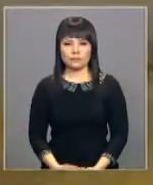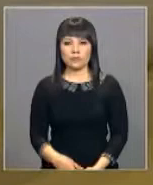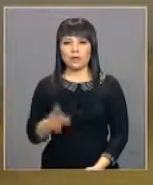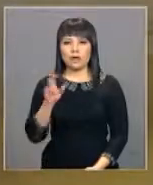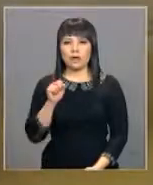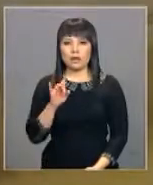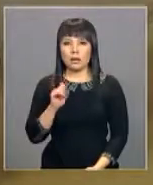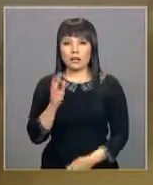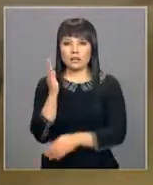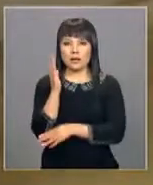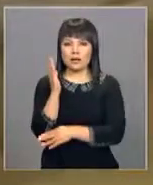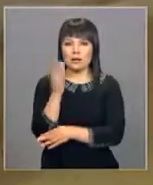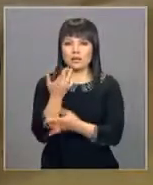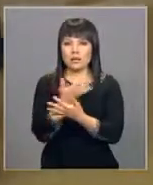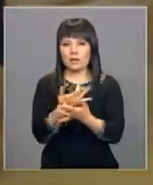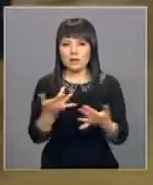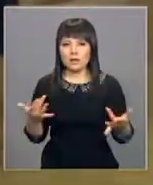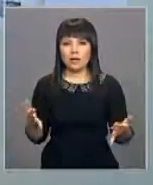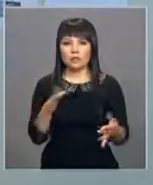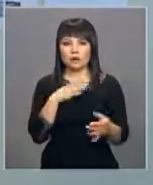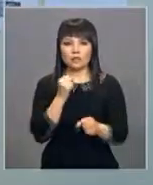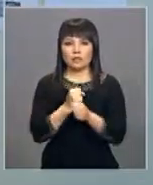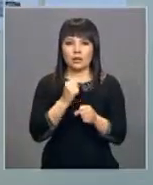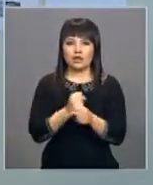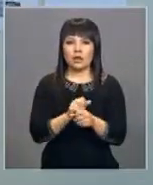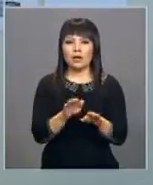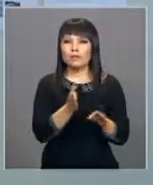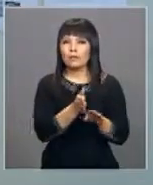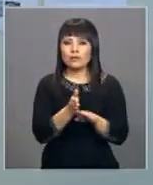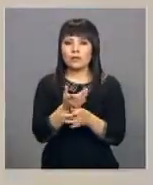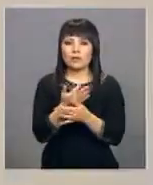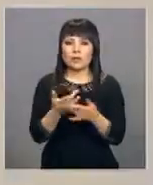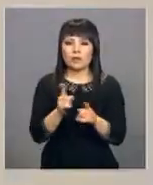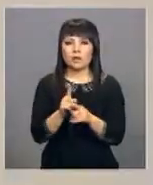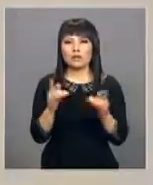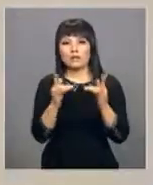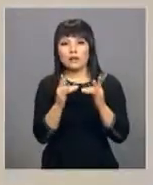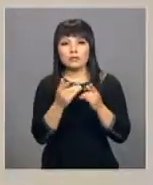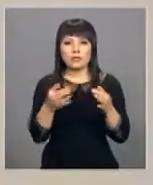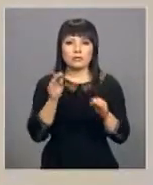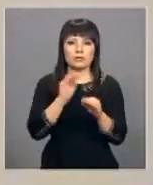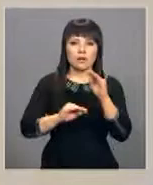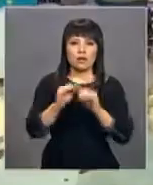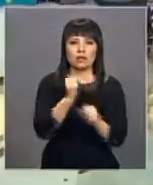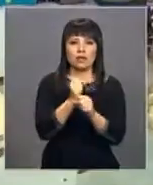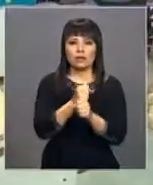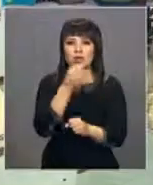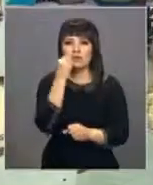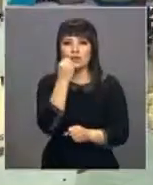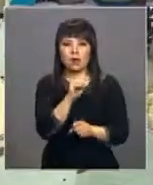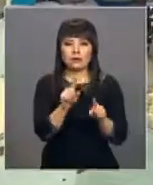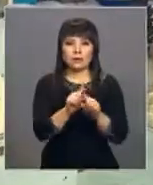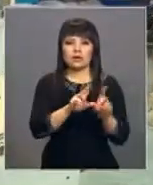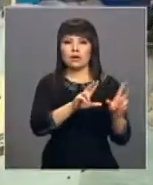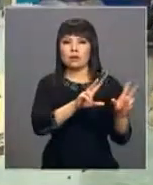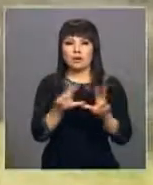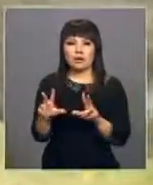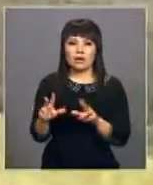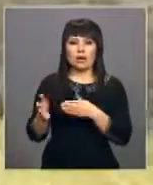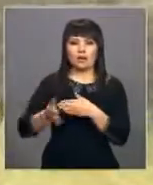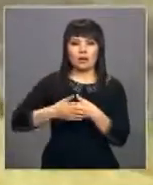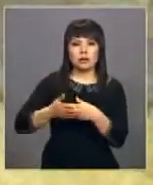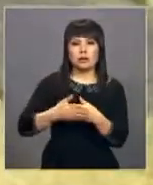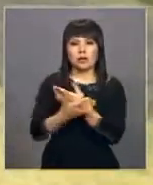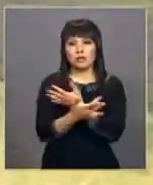Қарағай, емен және бүк ағашынан жасалатын жиһаздың қашанда бәсі биік, сәйкесінше сапасы да көңілден шығары анық. Мұндағы есік пен терезе және